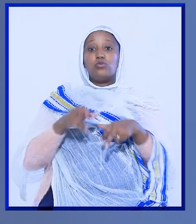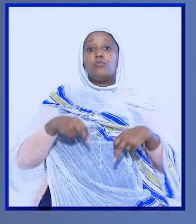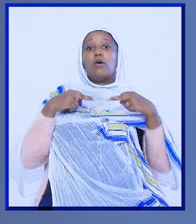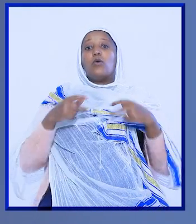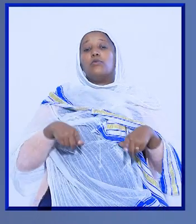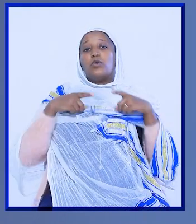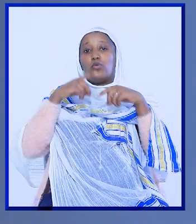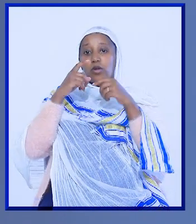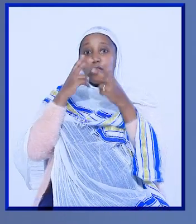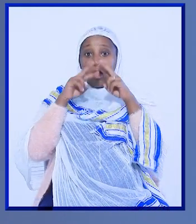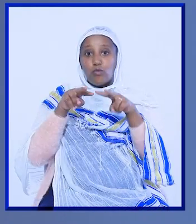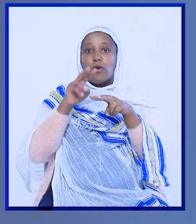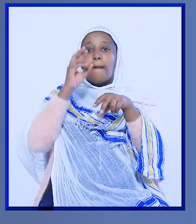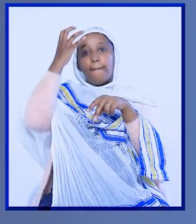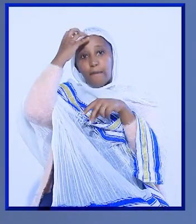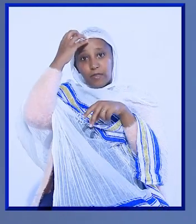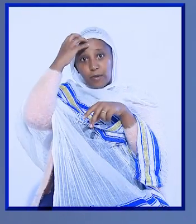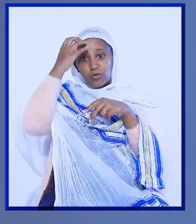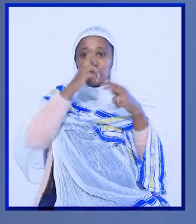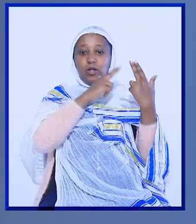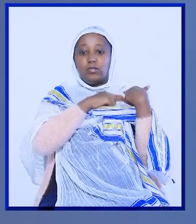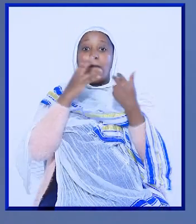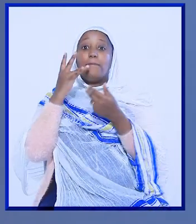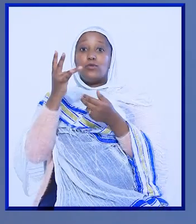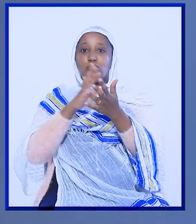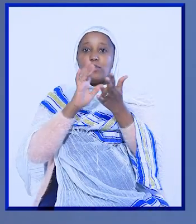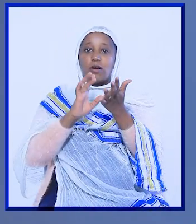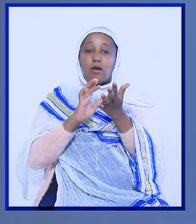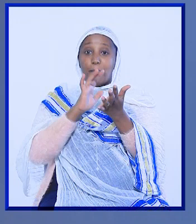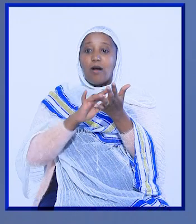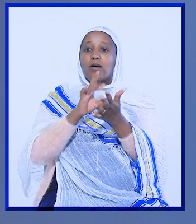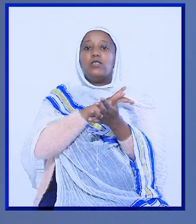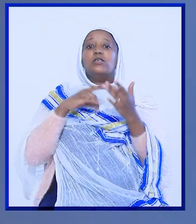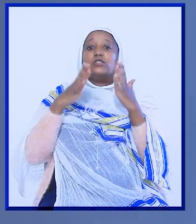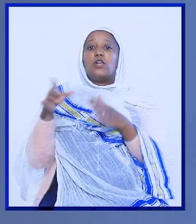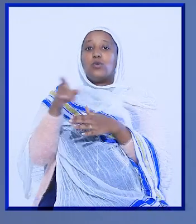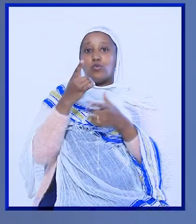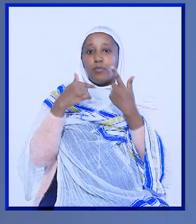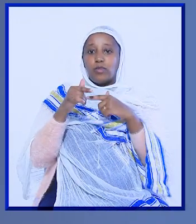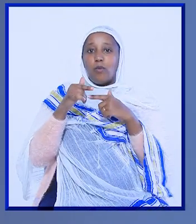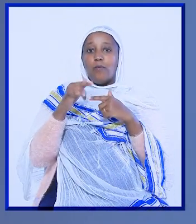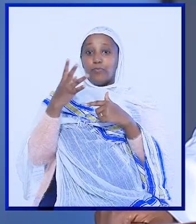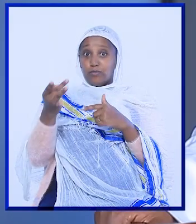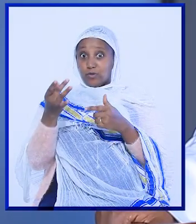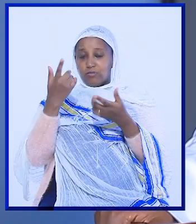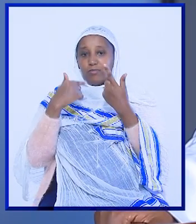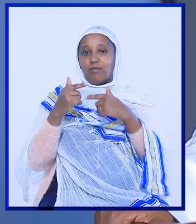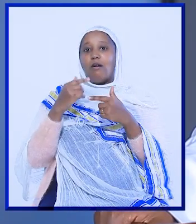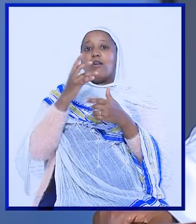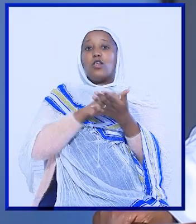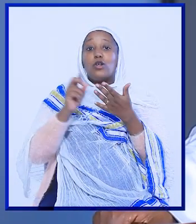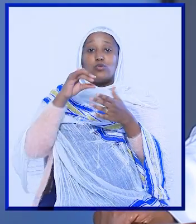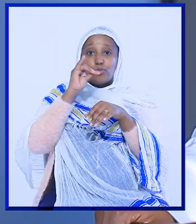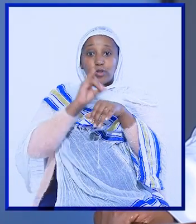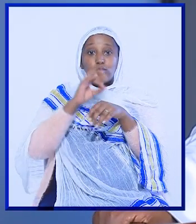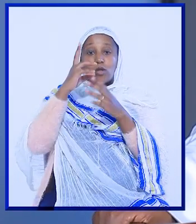የቅዱስ ጴጥሮስን በሕይወት መኖር ያረጋገጡ ከቤተ መንግስቱ ባለስልጣናት ሚስቶች መካከል ክርስቲያኖች የሆኑ መጥተው በተለይ አግሪጳ